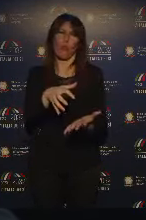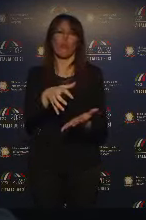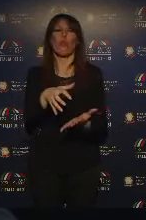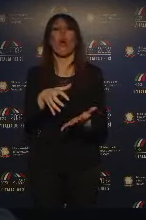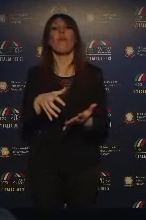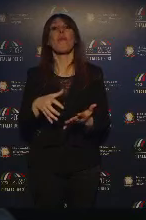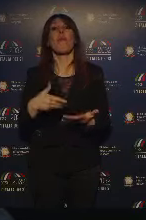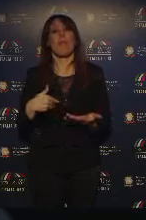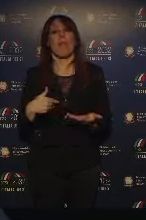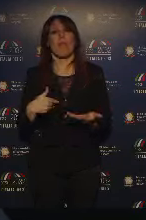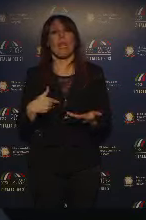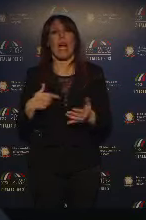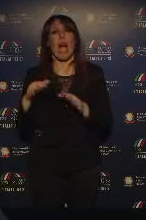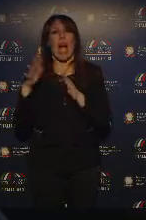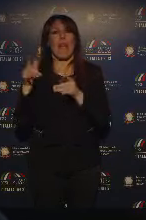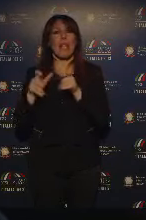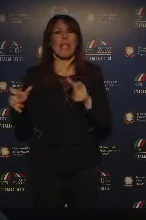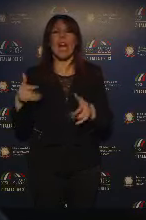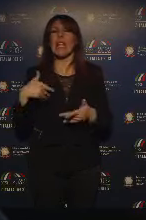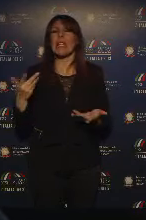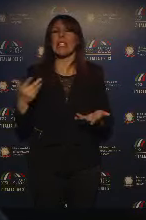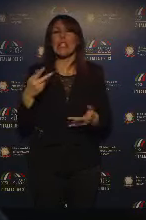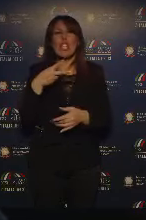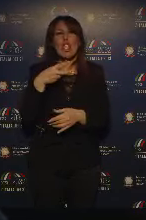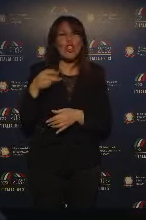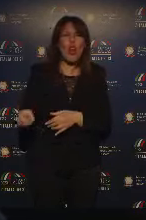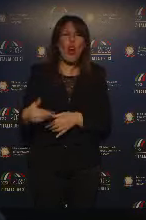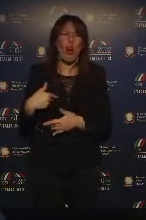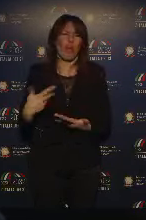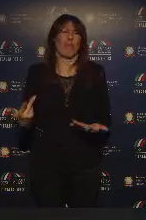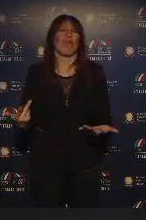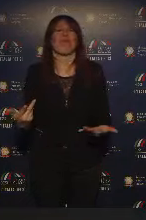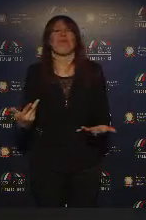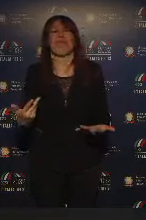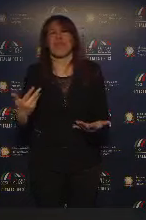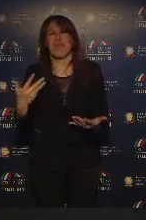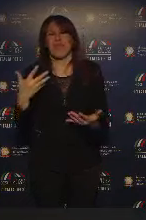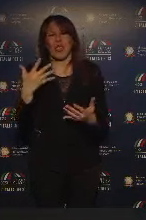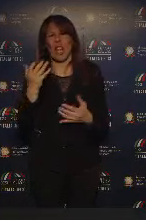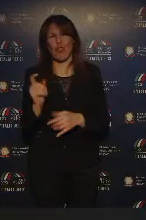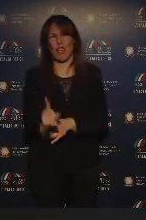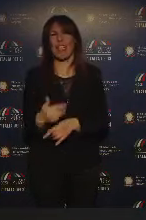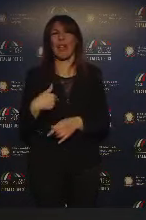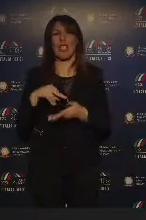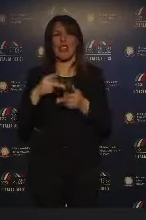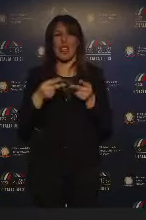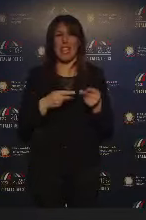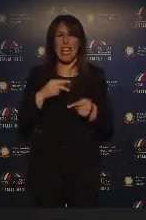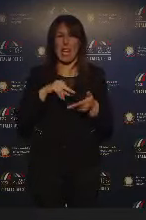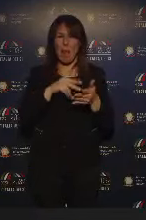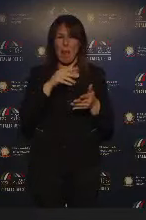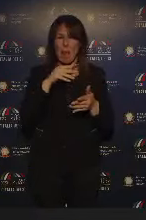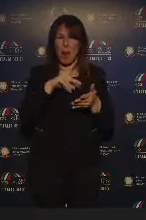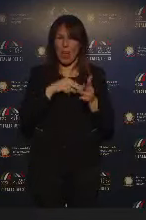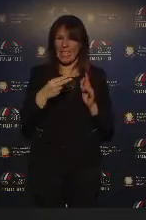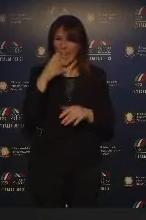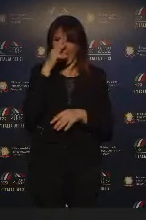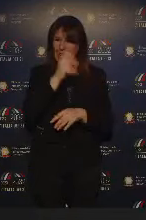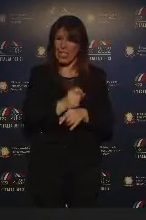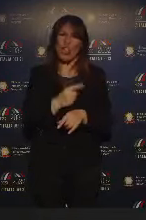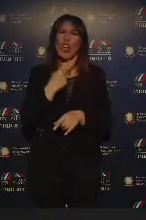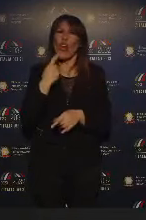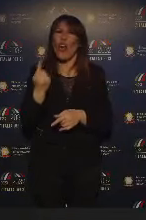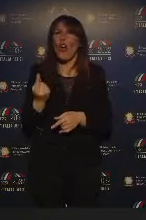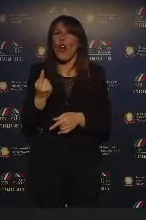assolutamente surreale perché non occorre un'ingegnere del Politecnico per intuire che se invece di migliaia di traghetti che mettono in acqua e